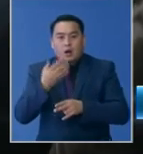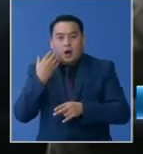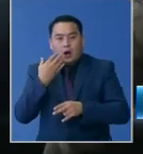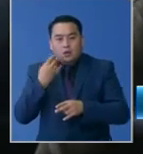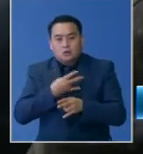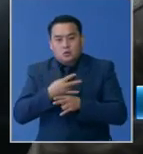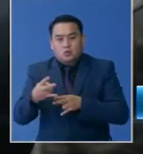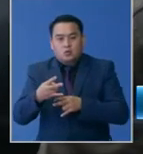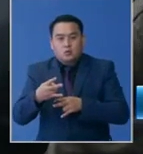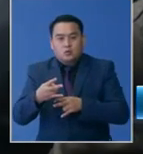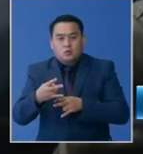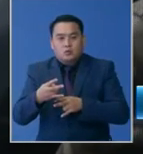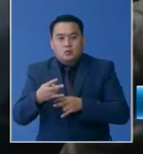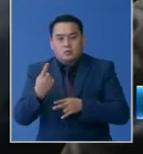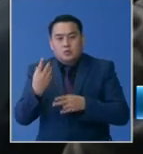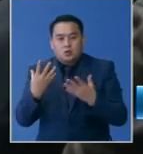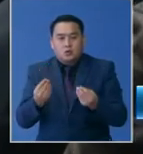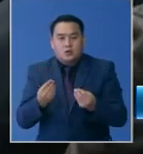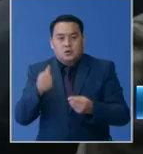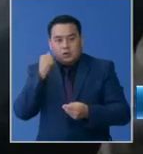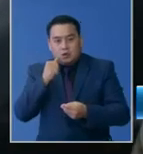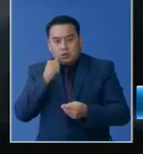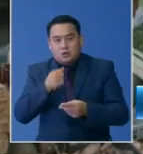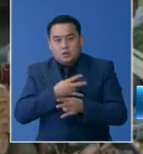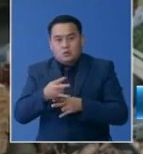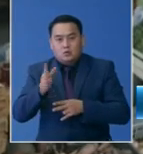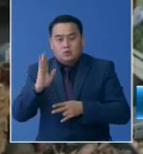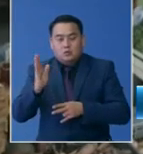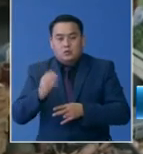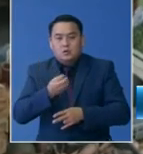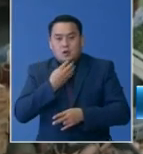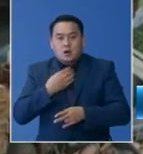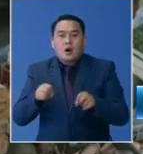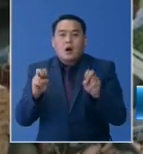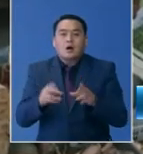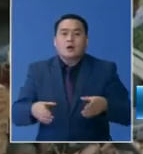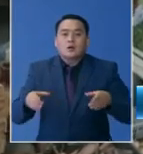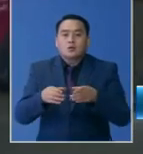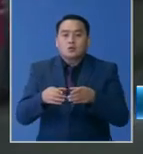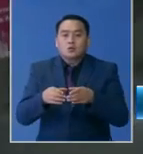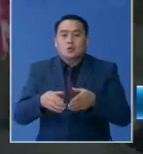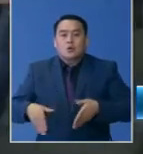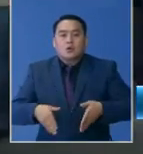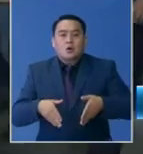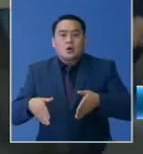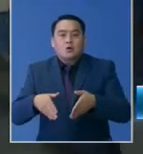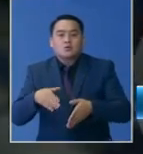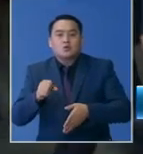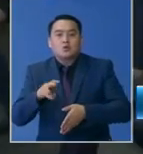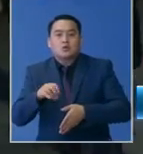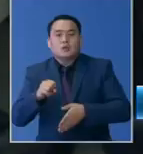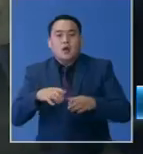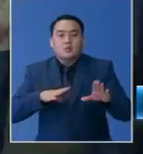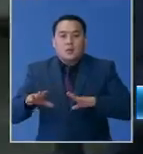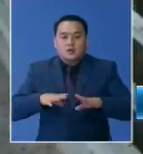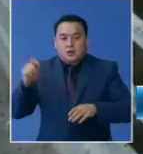аласыз? Бір күн шығар. А, ертең алып тастайсыз? Осыдан кейін арнайы топ Құлжа тас жолы бойындағы Сұлтан Әмбебап